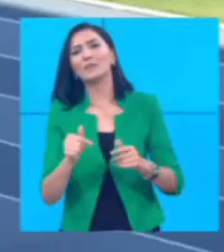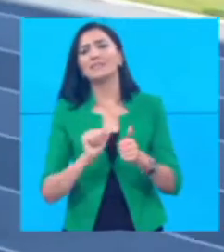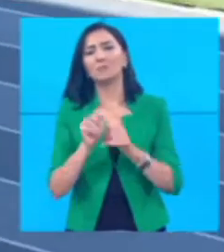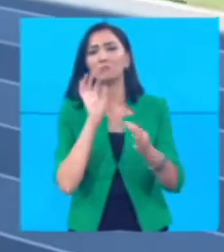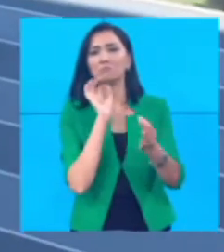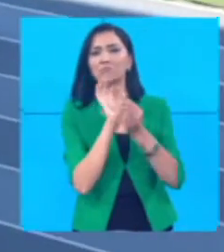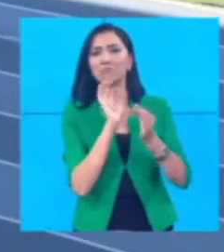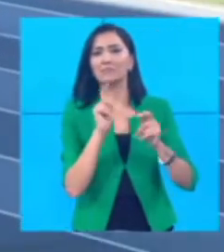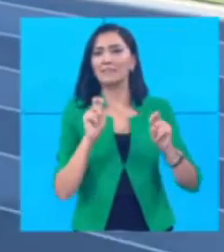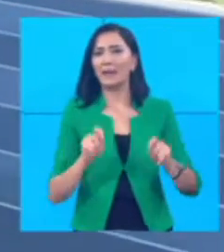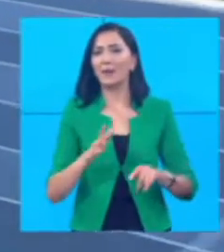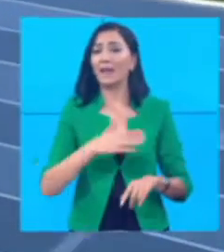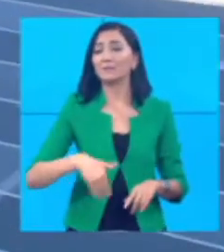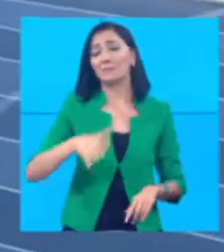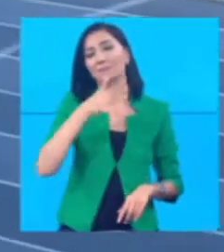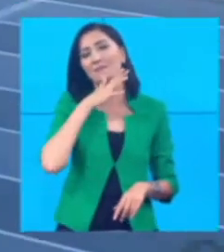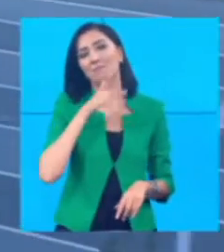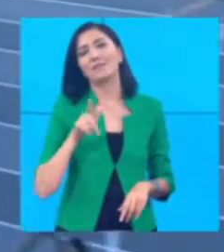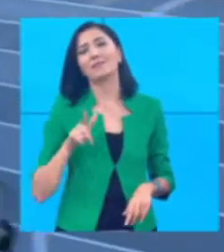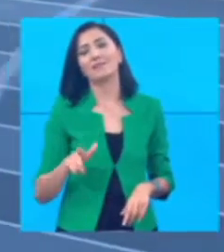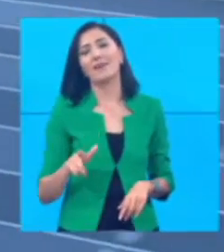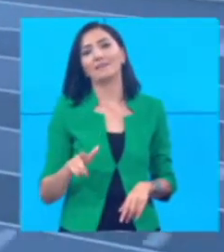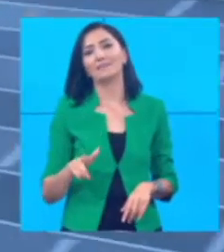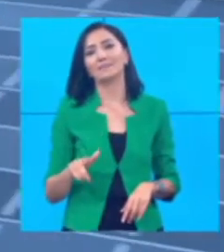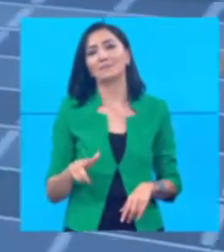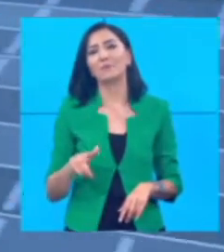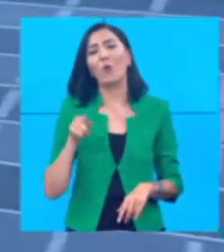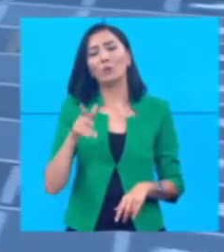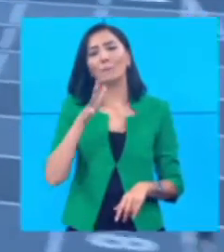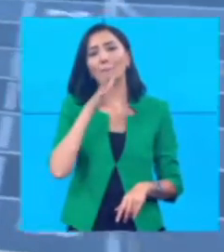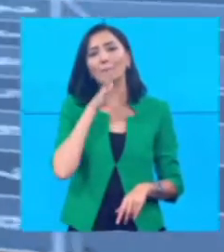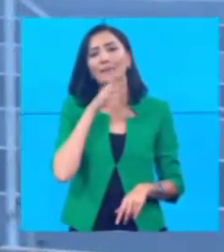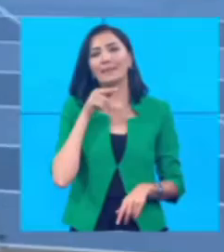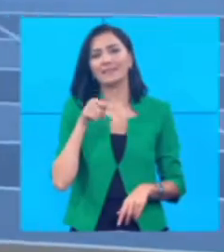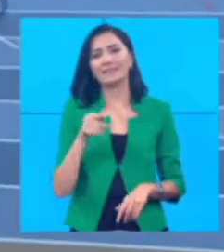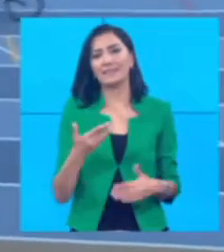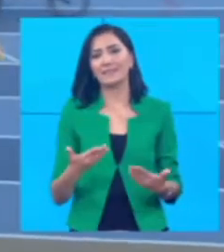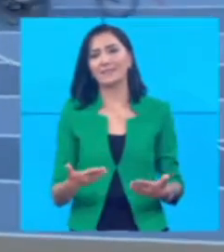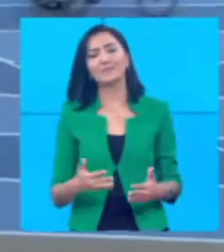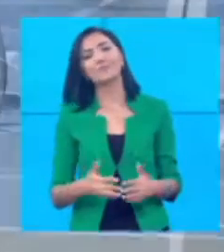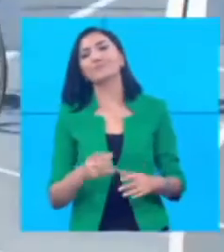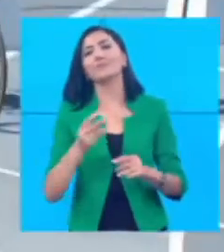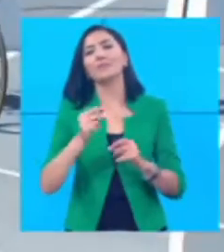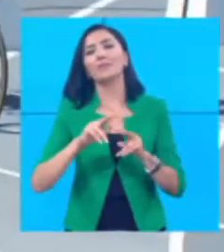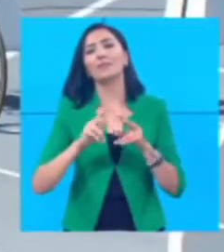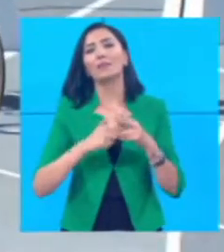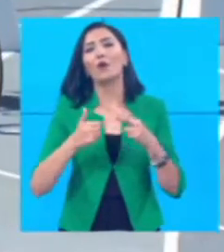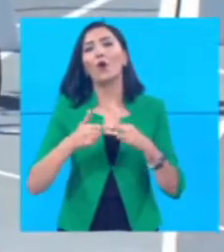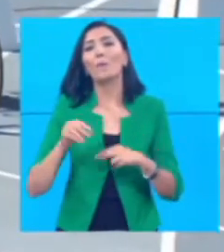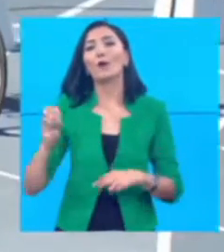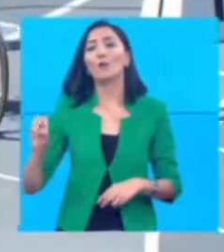irtibatı sağlar sporcuyla. Sıkıntısını bilmesi lazım. Evet. Yani onu bilirse ki biz Ömer